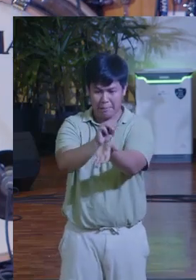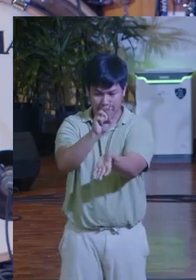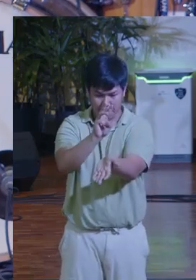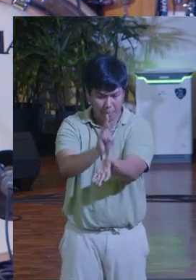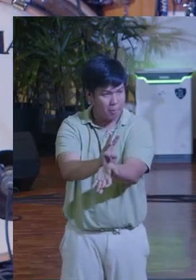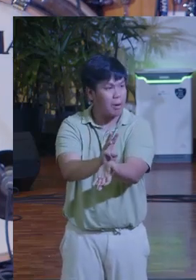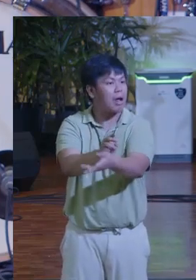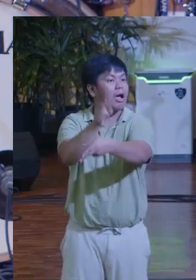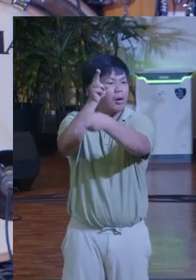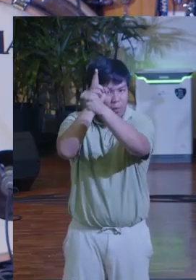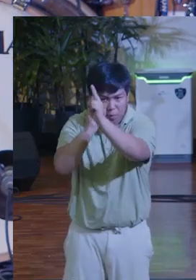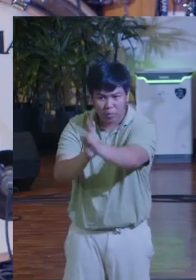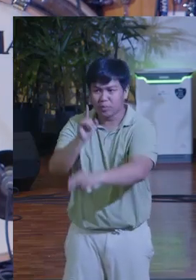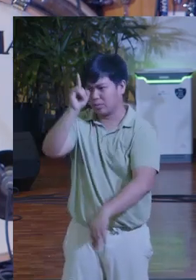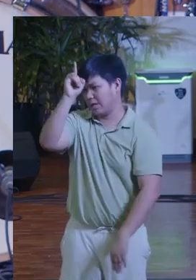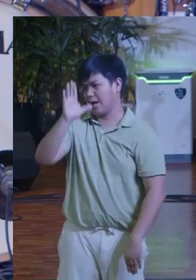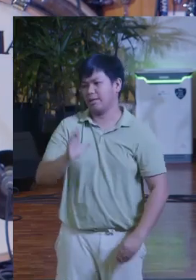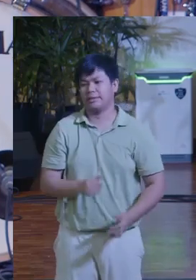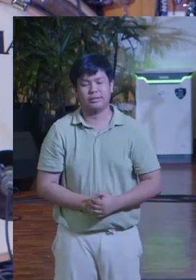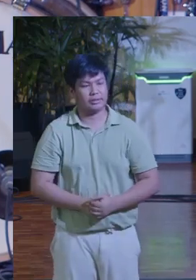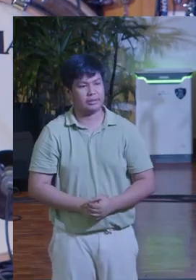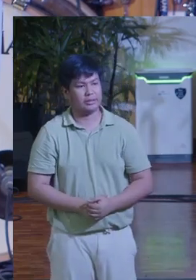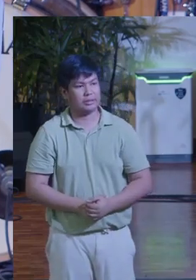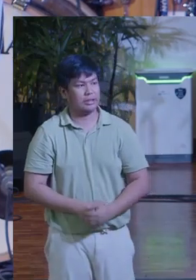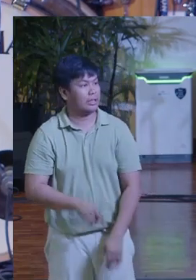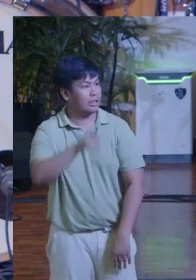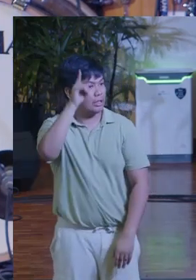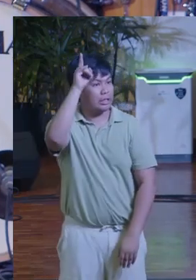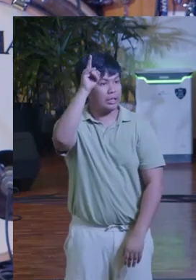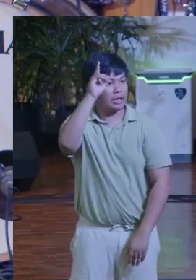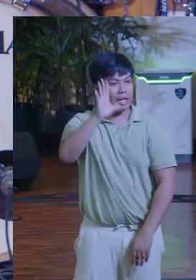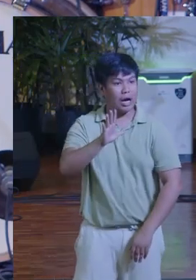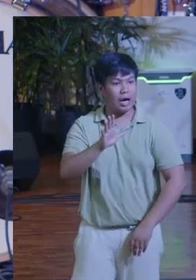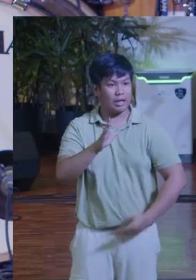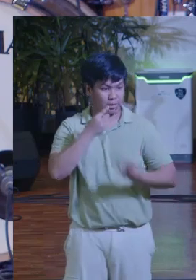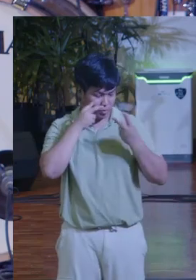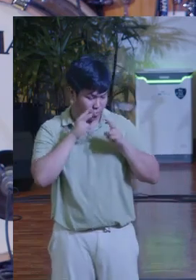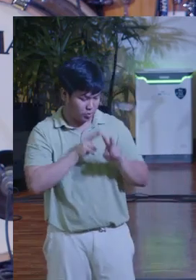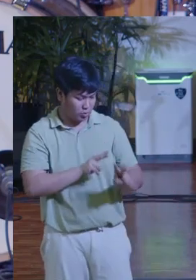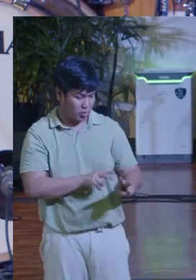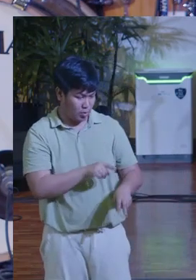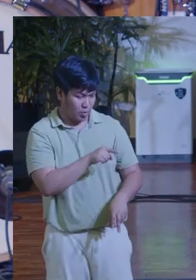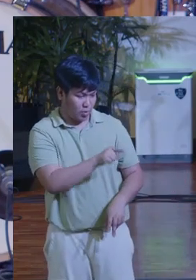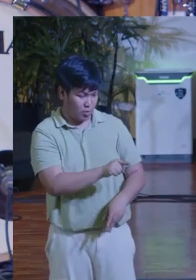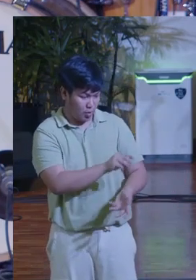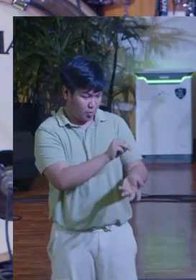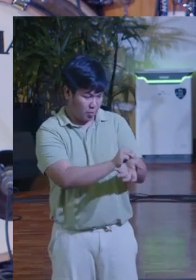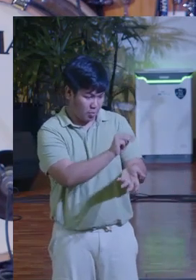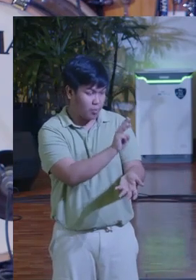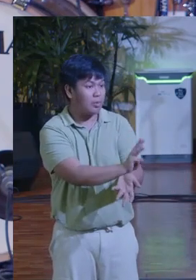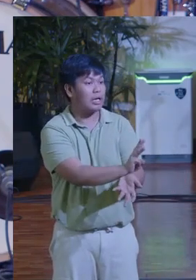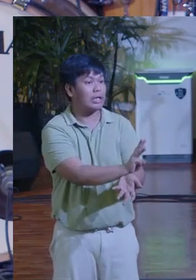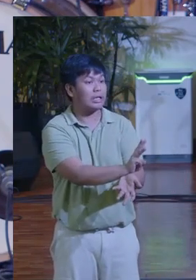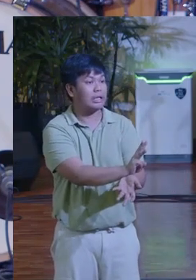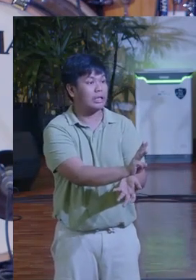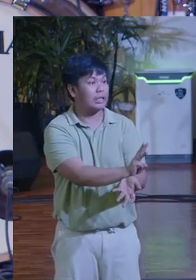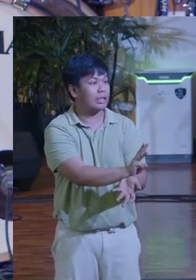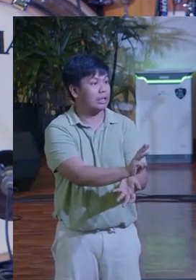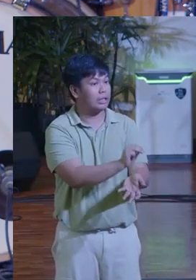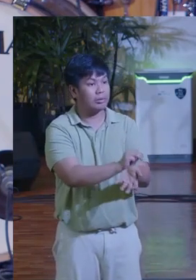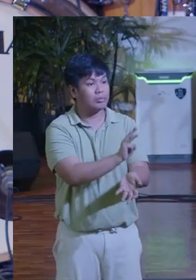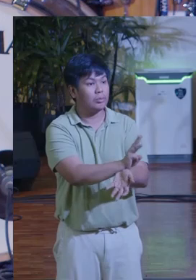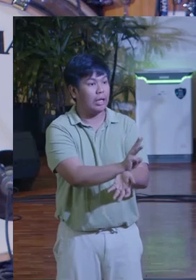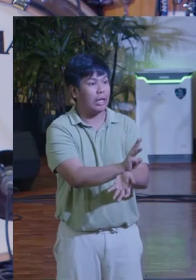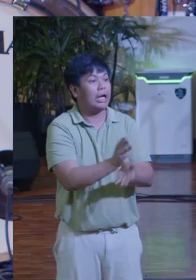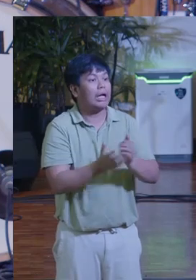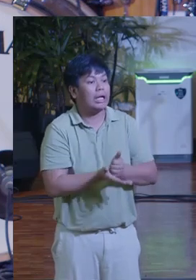1. Kumilos ang Diyos sa puso ng isang komadrona na malamang tumulong